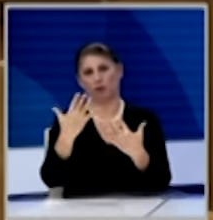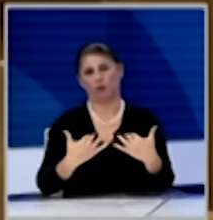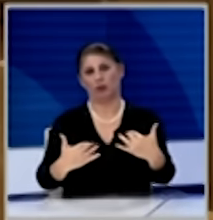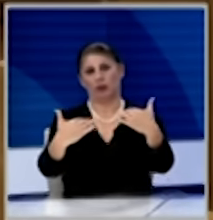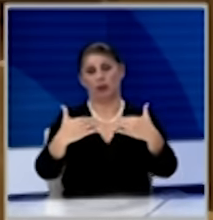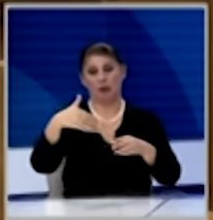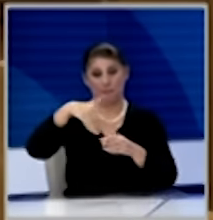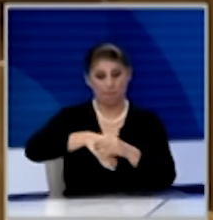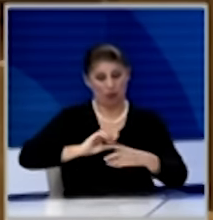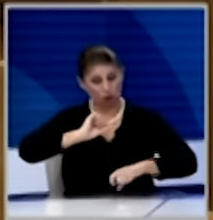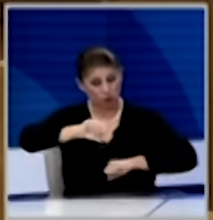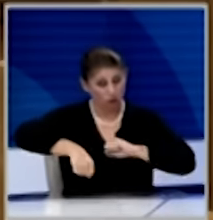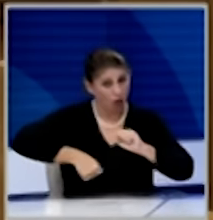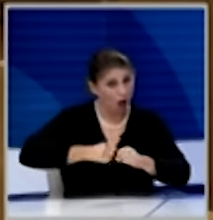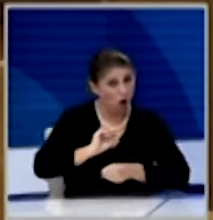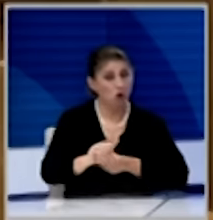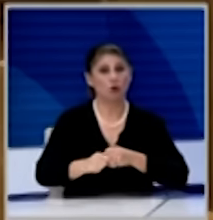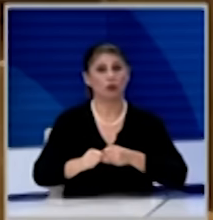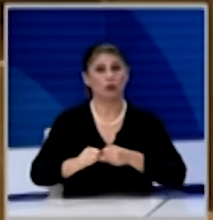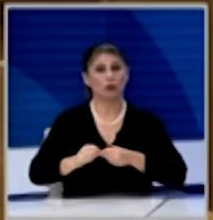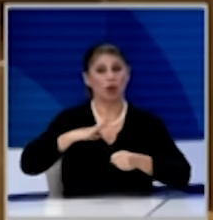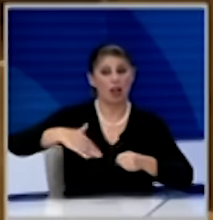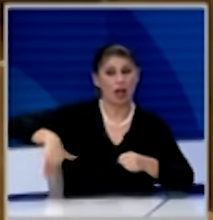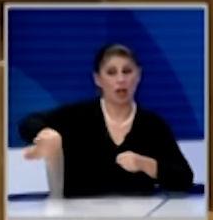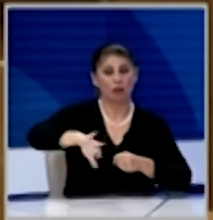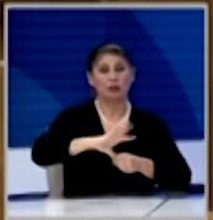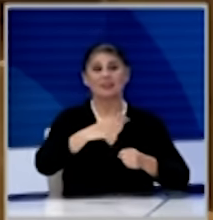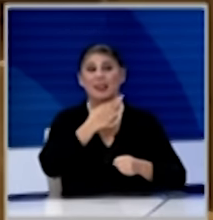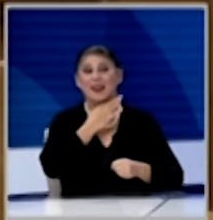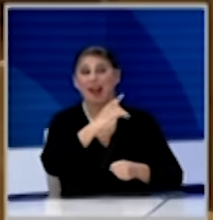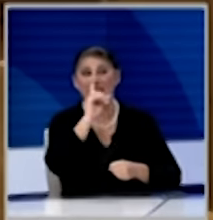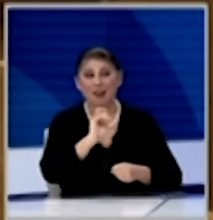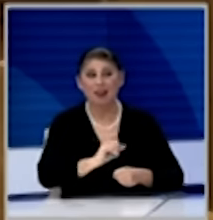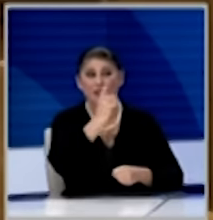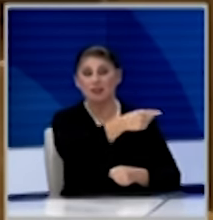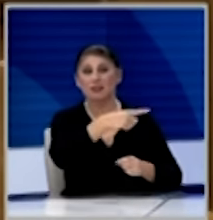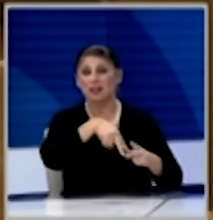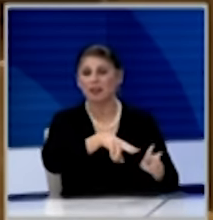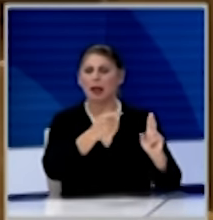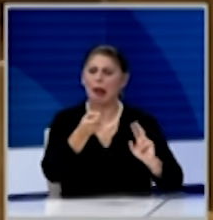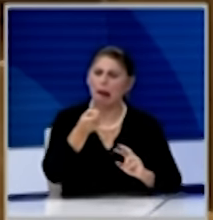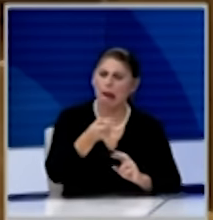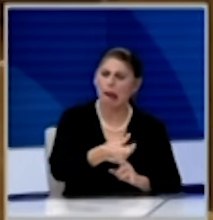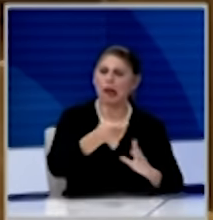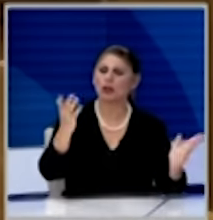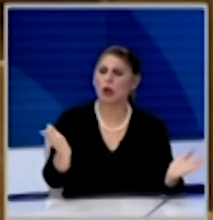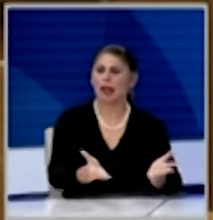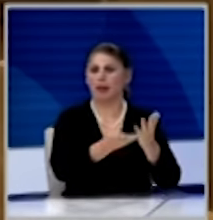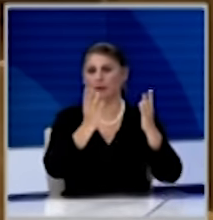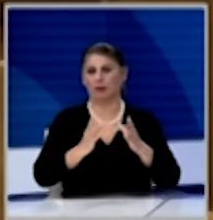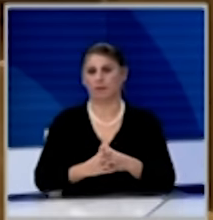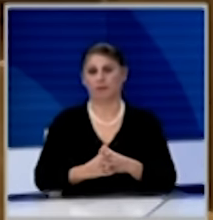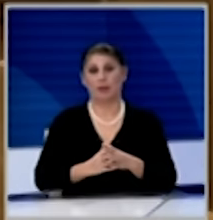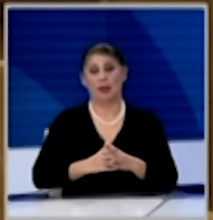βουλή μέσα στους αγώνες του λαού μας για να αναγκαστείτε να υλοποιήσετε έστω κάποια απ αυτά